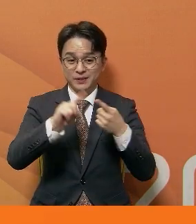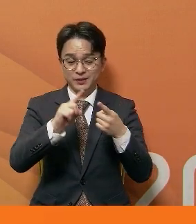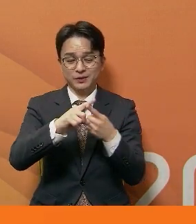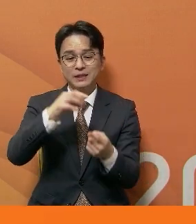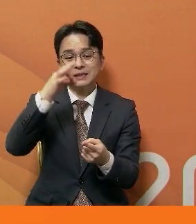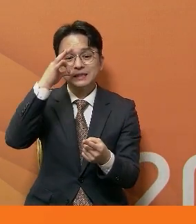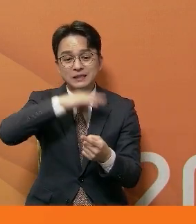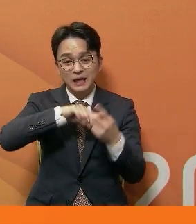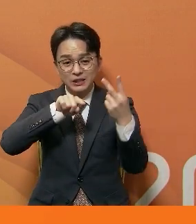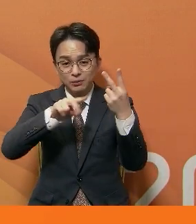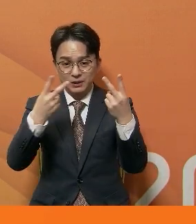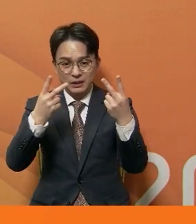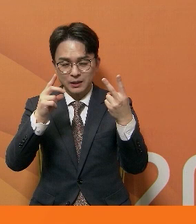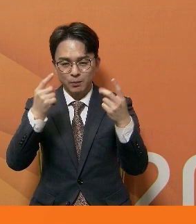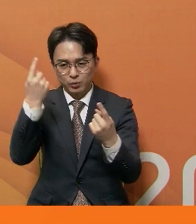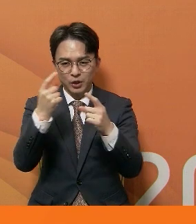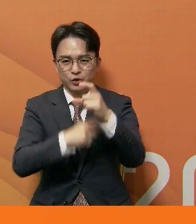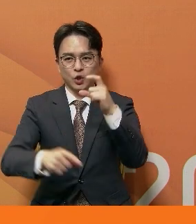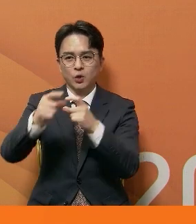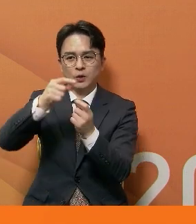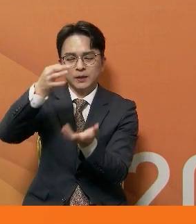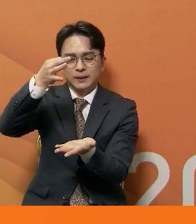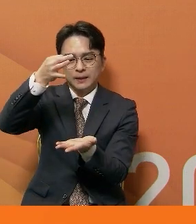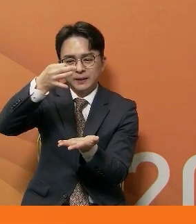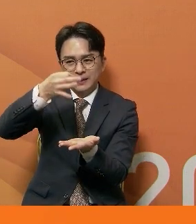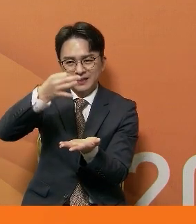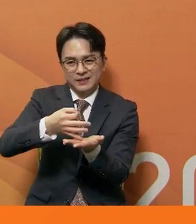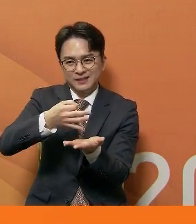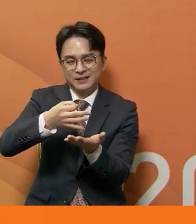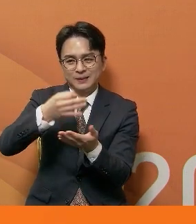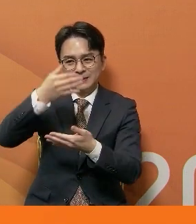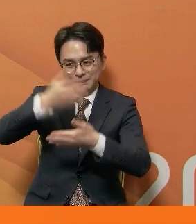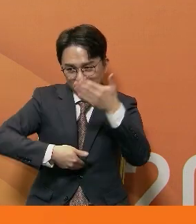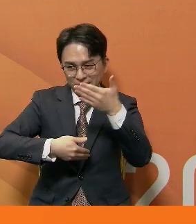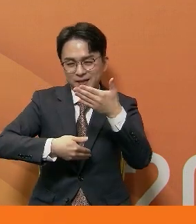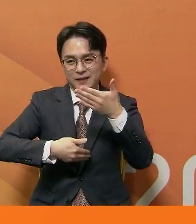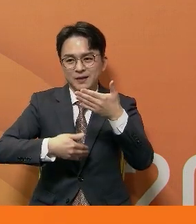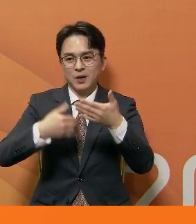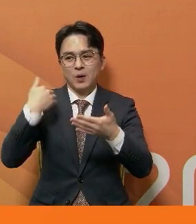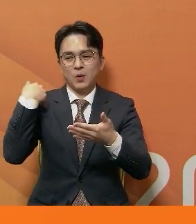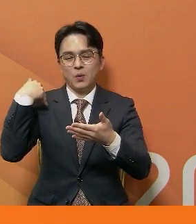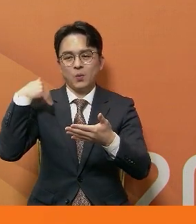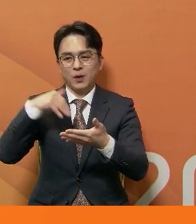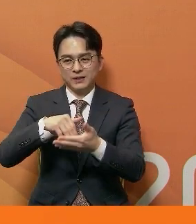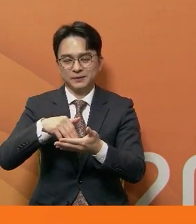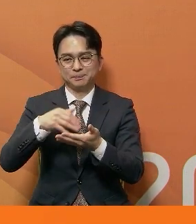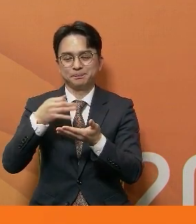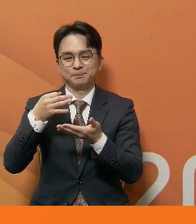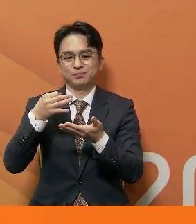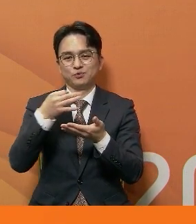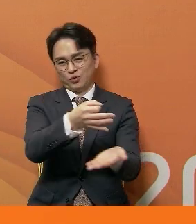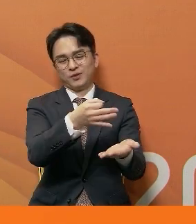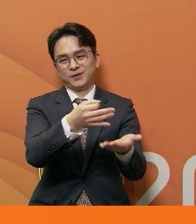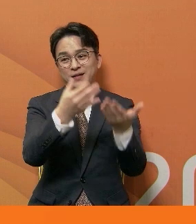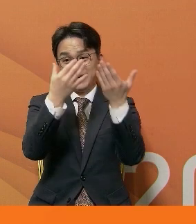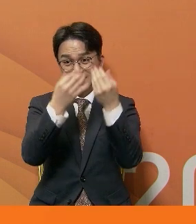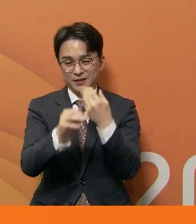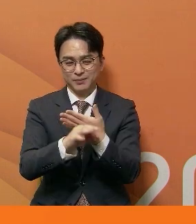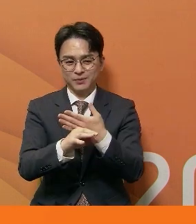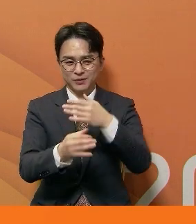해당되실 경우에는 그 2.2%의 기준금리에서 더 차감을 해드립니다 그래서 최저로는